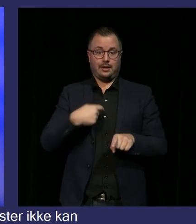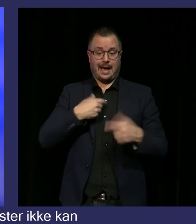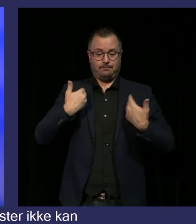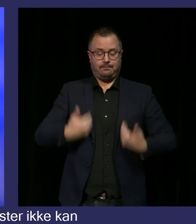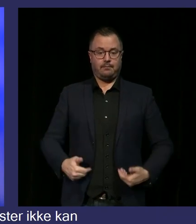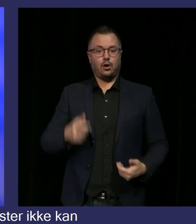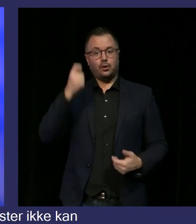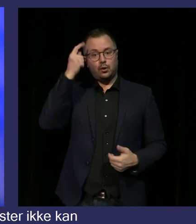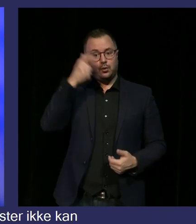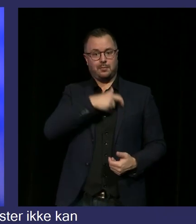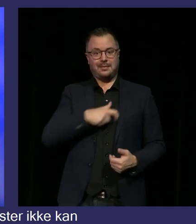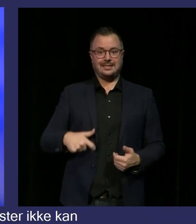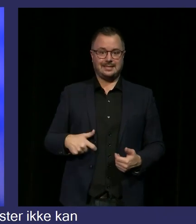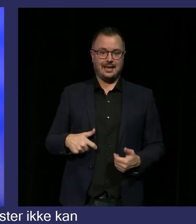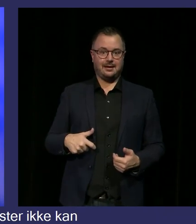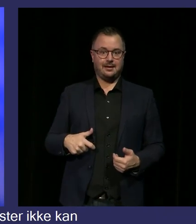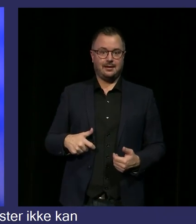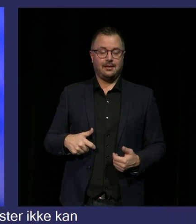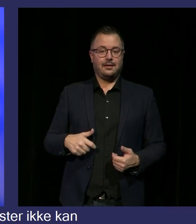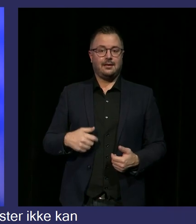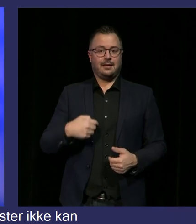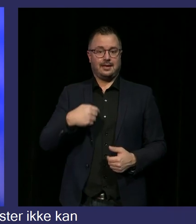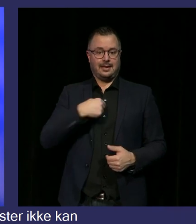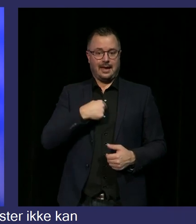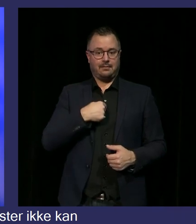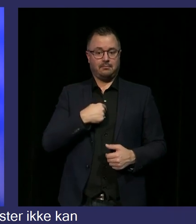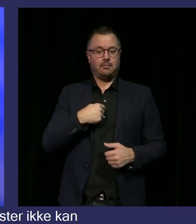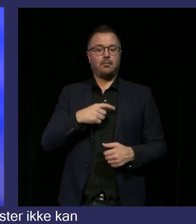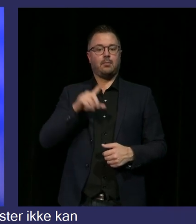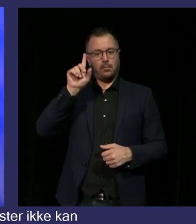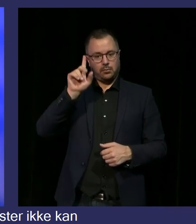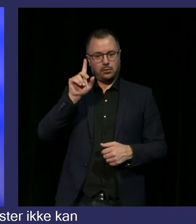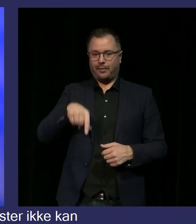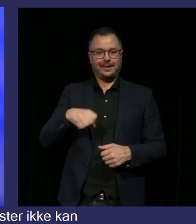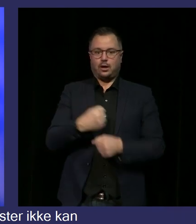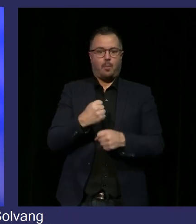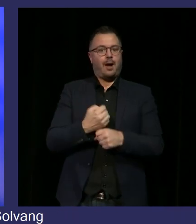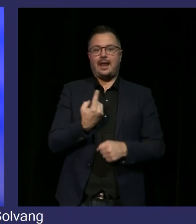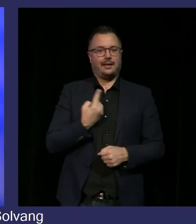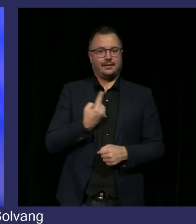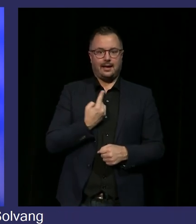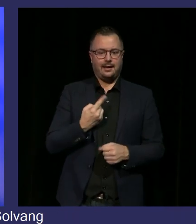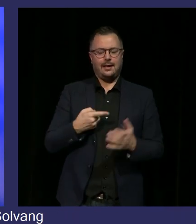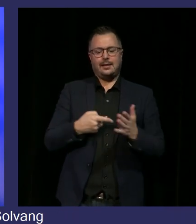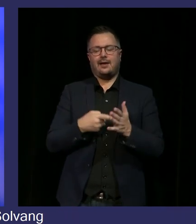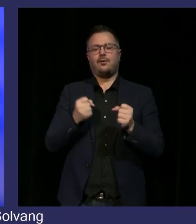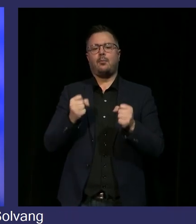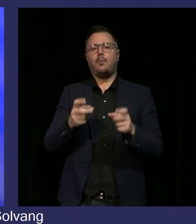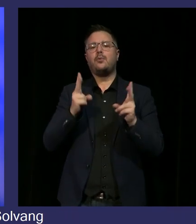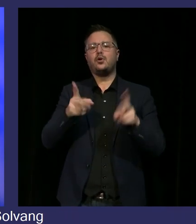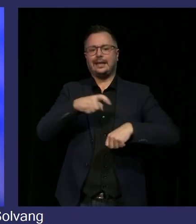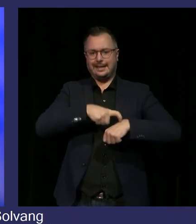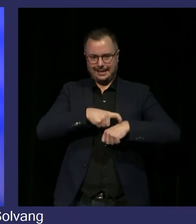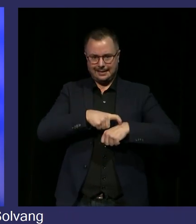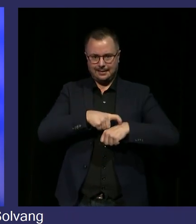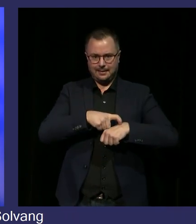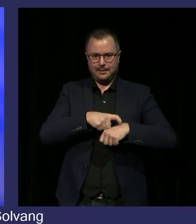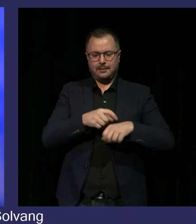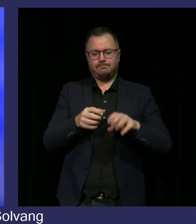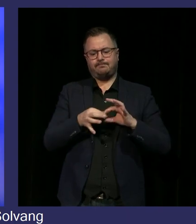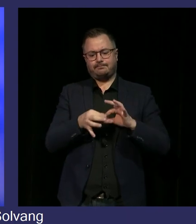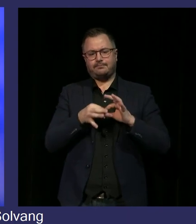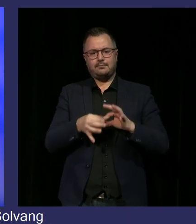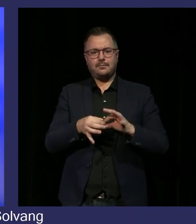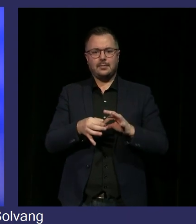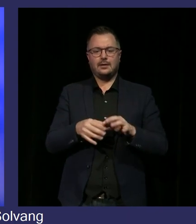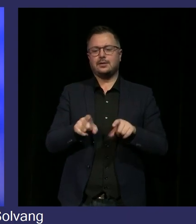kulturminister hverken kan eller kan sikre dette alene. La meg derfor bruke litt tid på noe vi ikke høres, som